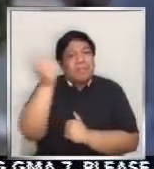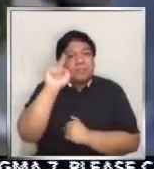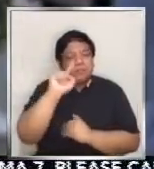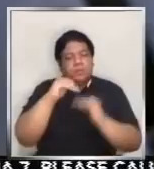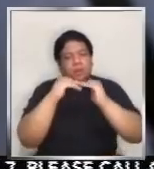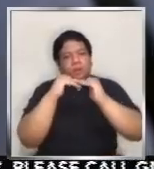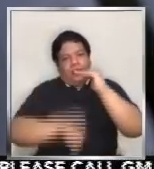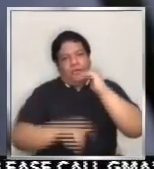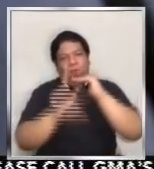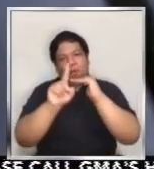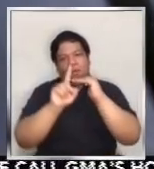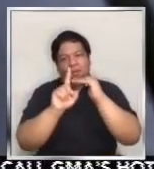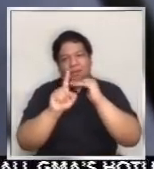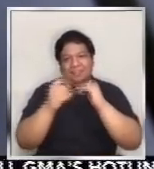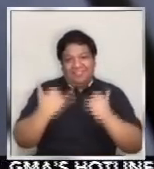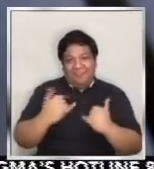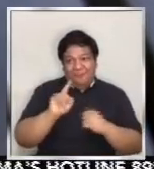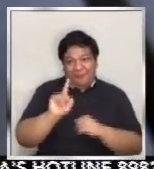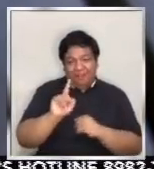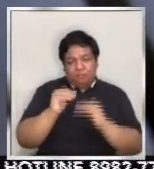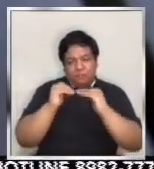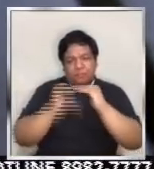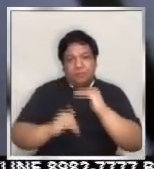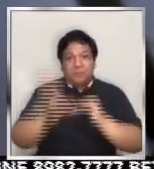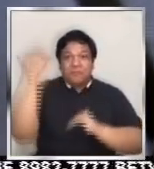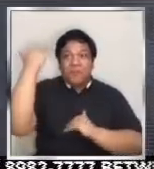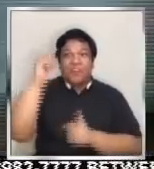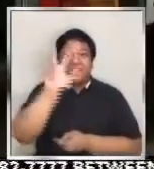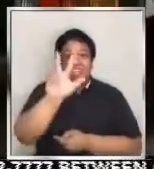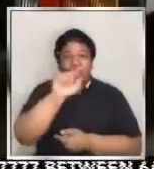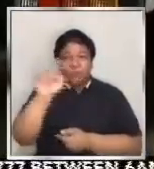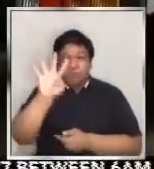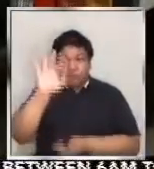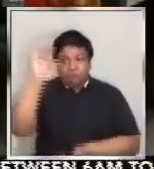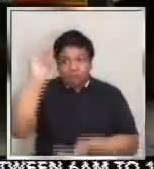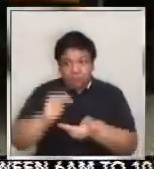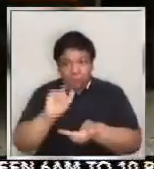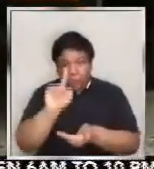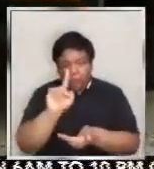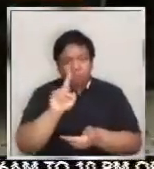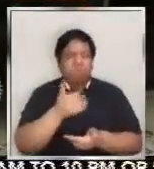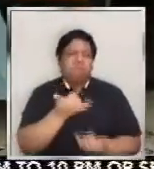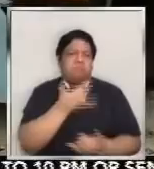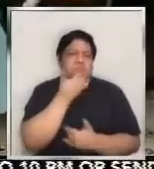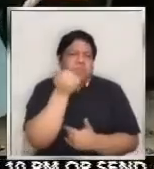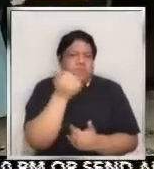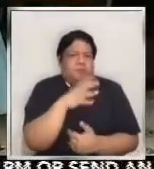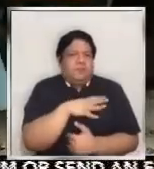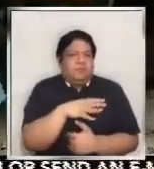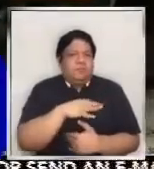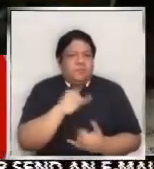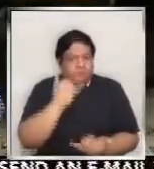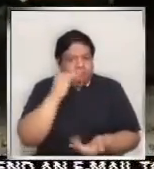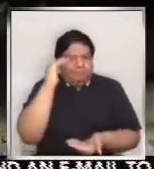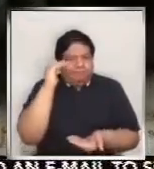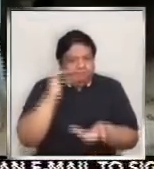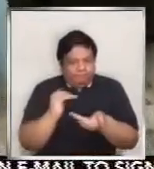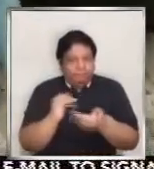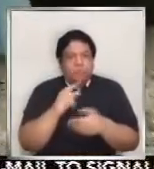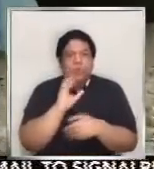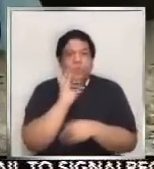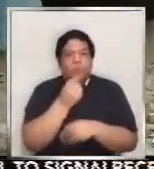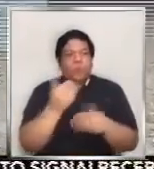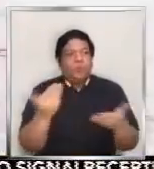we have already reduced it from 3 to 4 to just 1 right now. Kaya raw bumababa na ang bilang ng mga bagong kaso pati ang